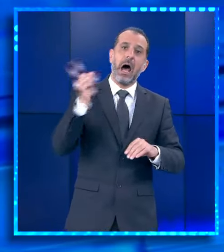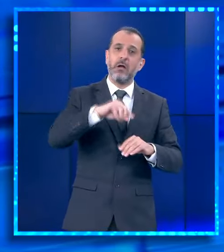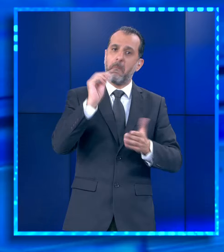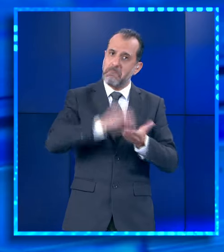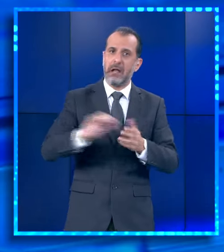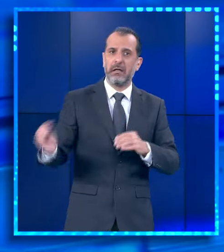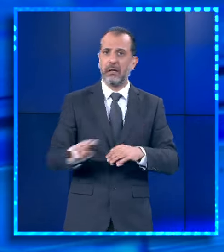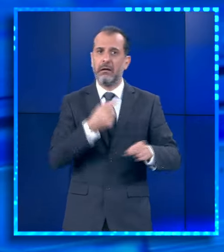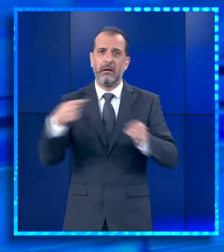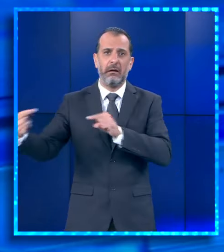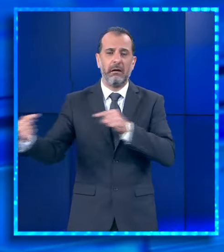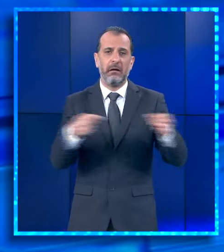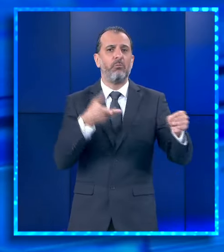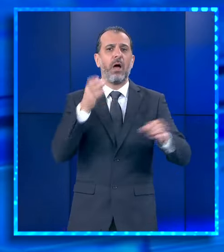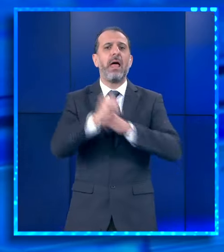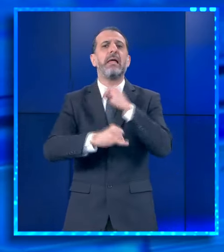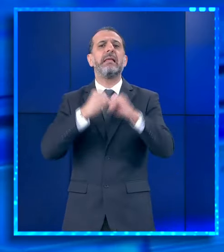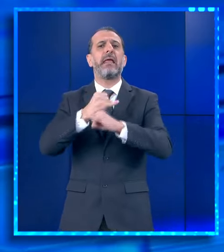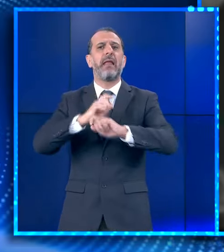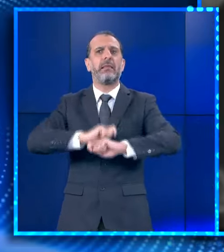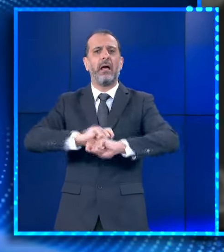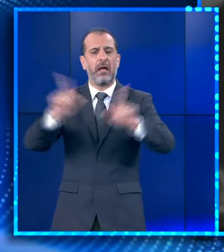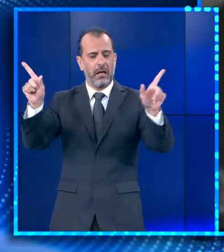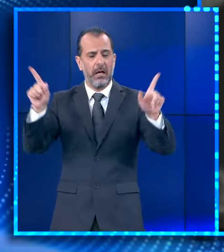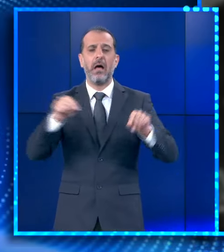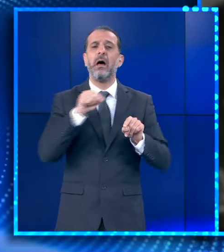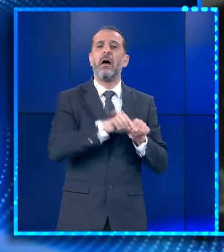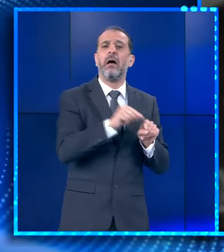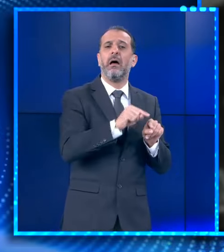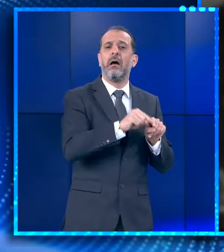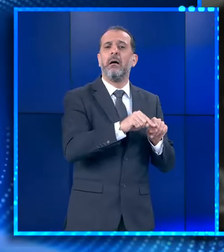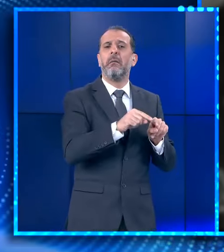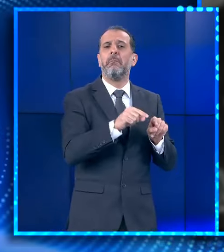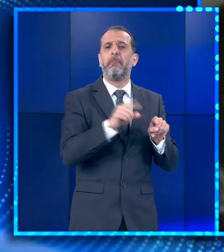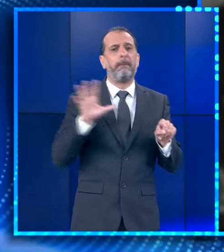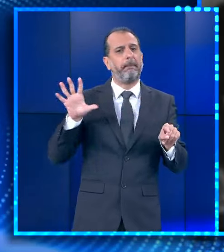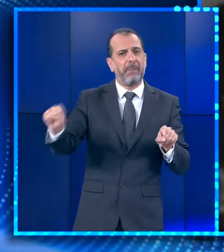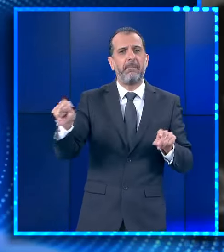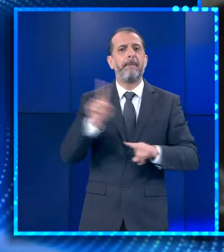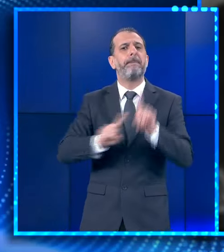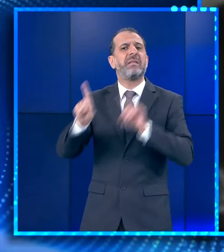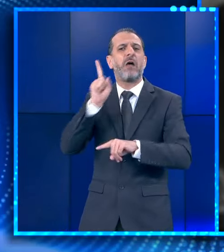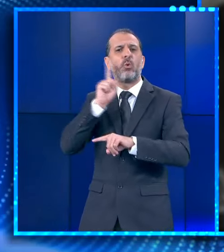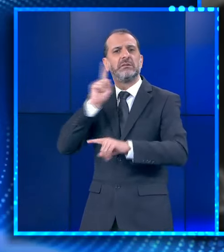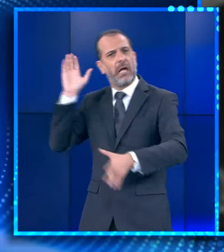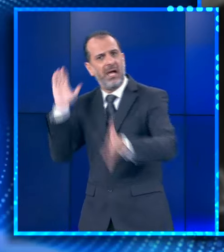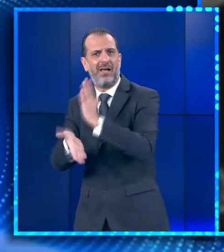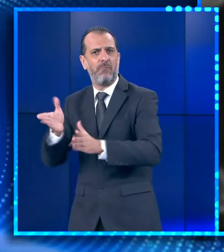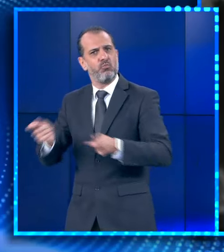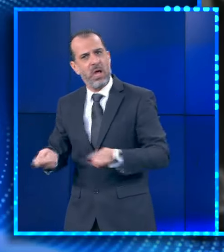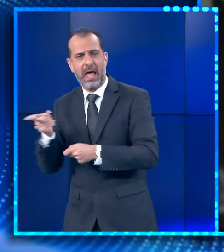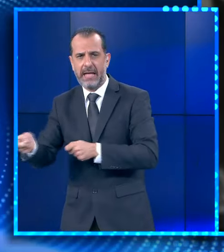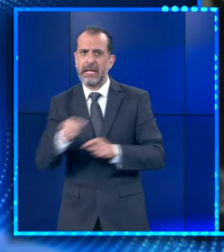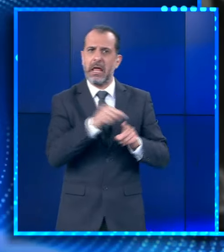πόλεμος έχει ξεσπάσει στα μέσα κοινωνικής δικτύωσης. Χρήστες που έχουν εντοπίσει τα προφίλ κοριτσιών που φέρονται να συμμετείχαν